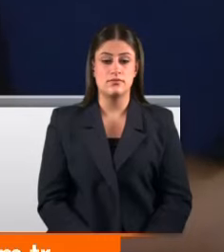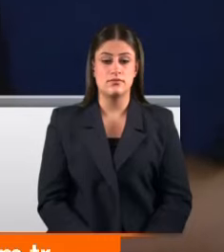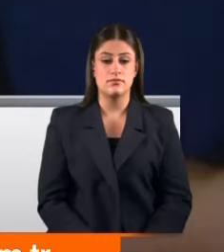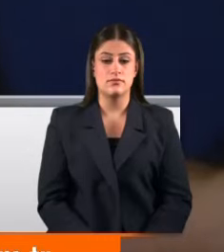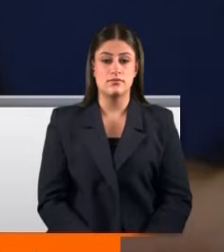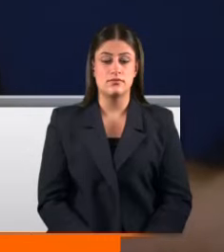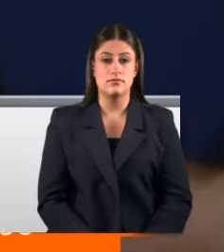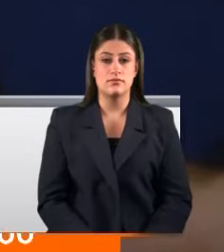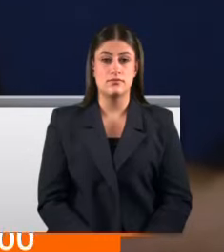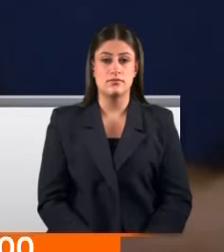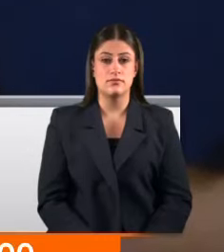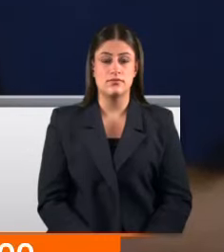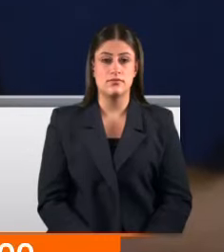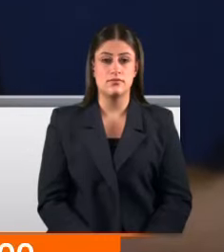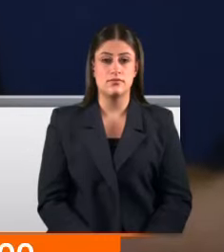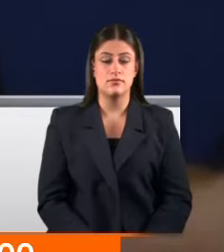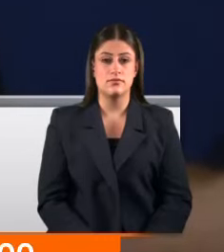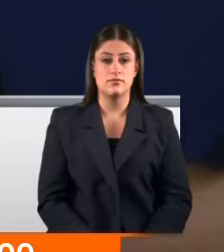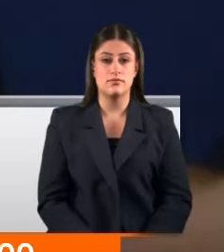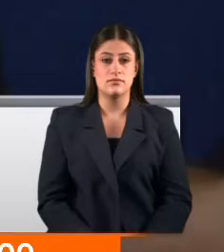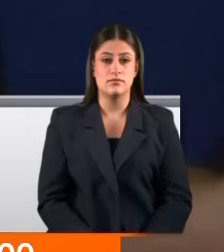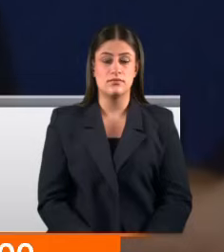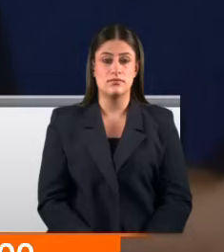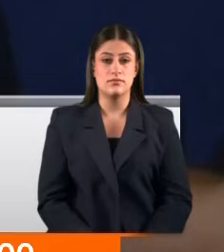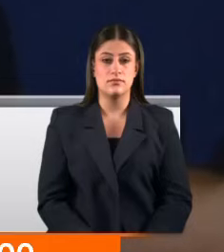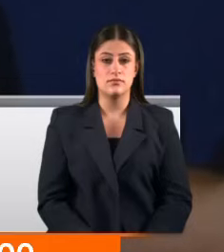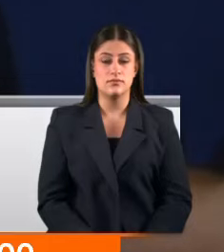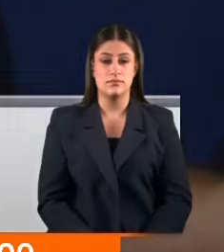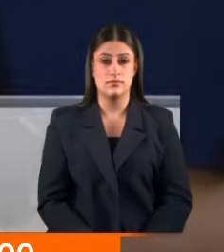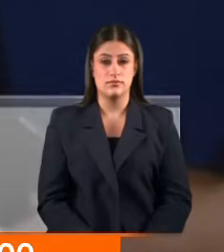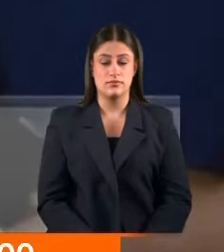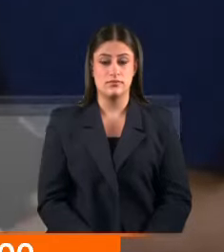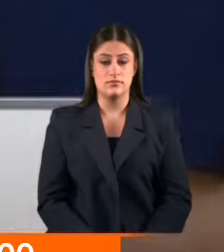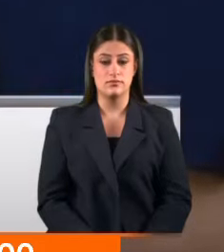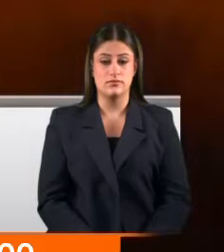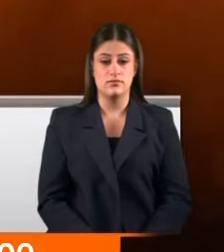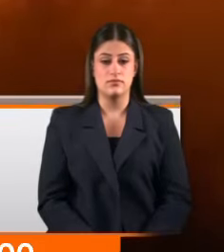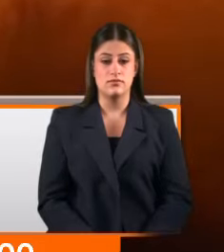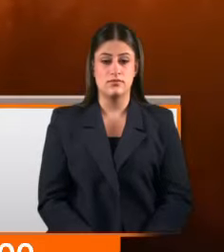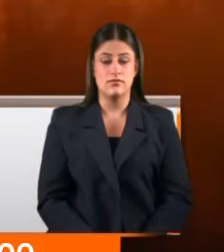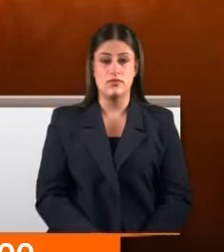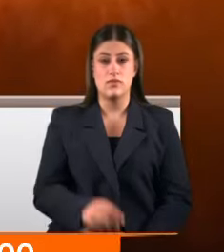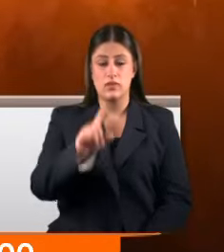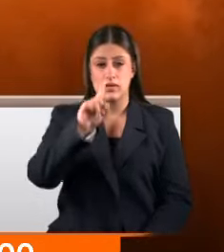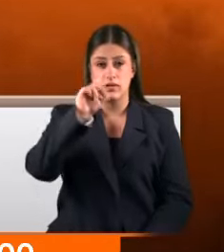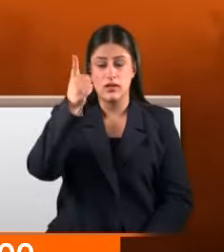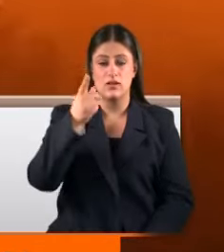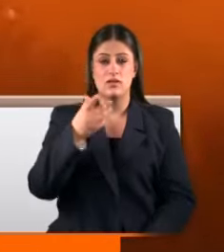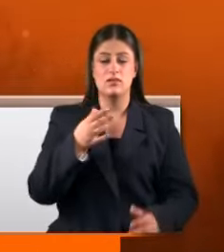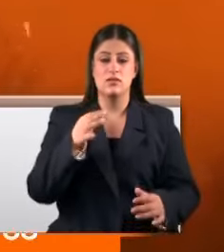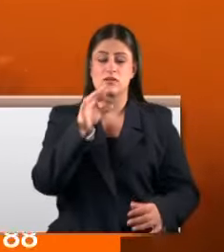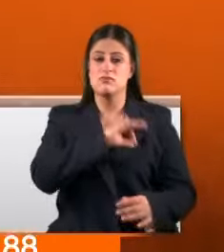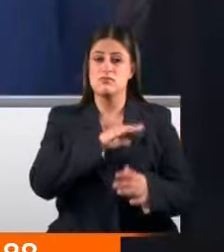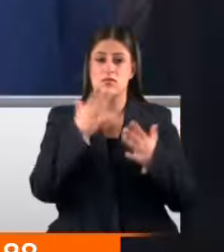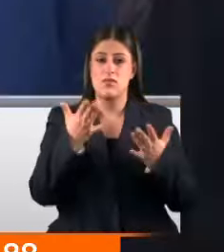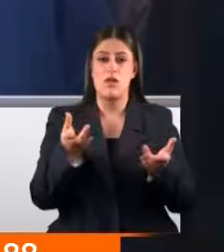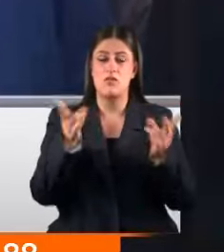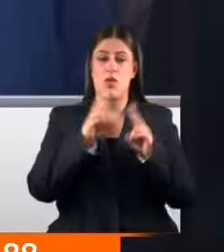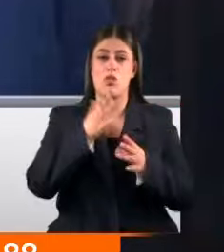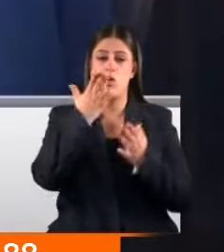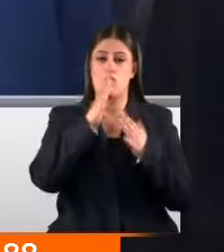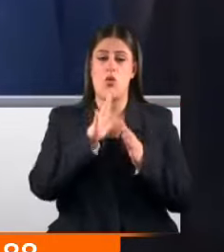canlıları artık bahsetmiyorum. Onlar için gerçekten son derece üzgünüm. Tek teselli can kaybı olmamasıydı.